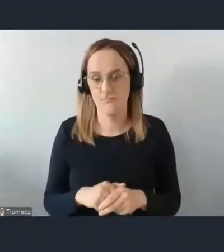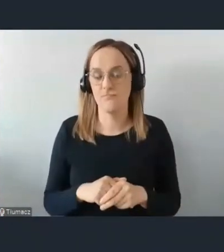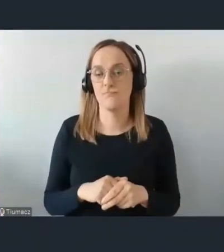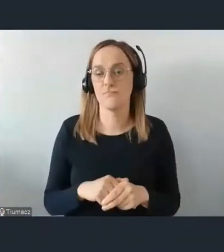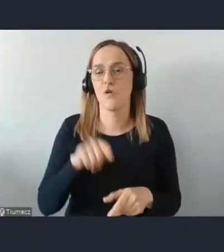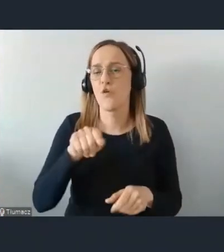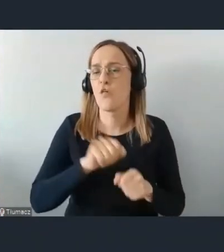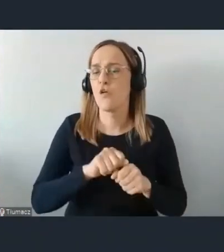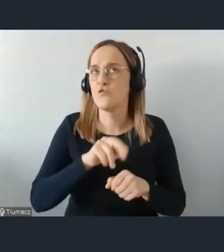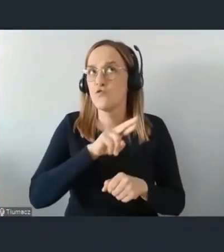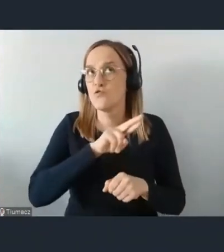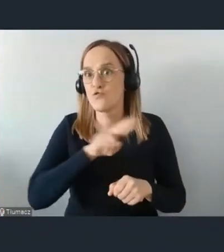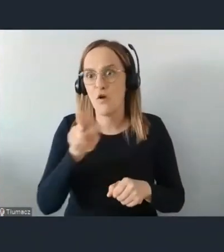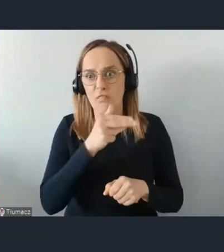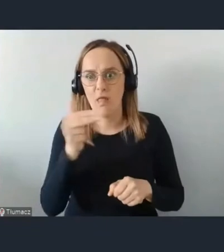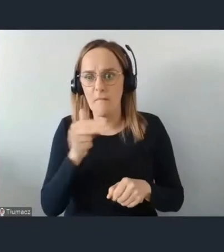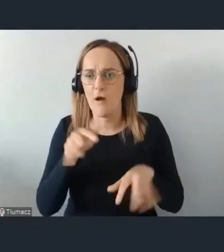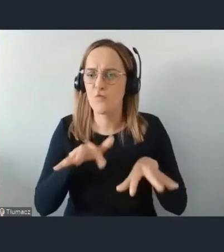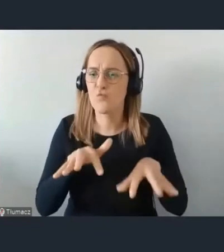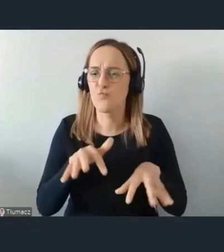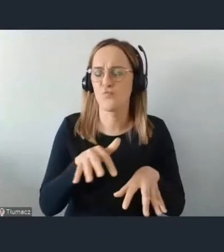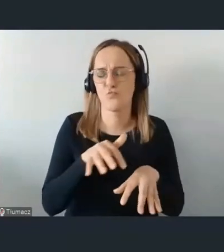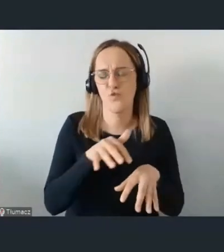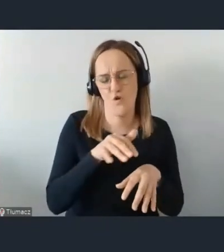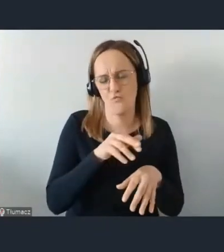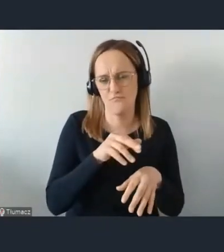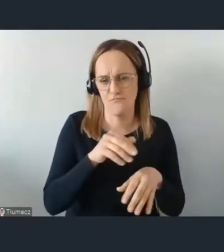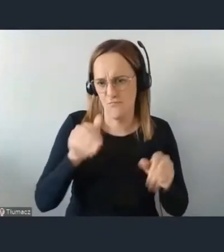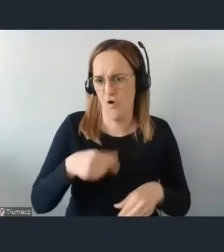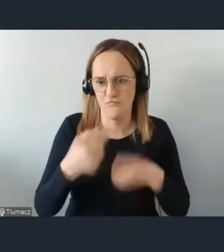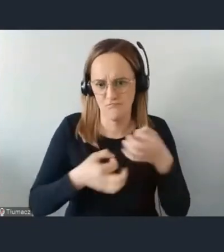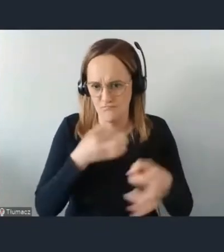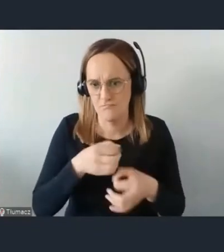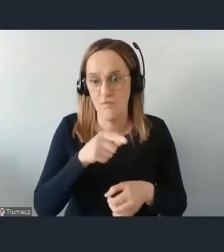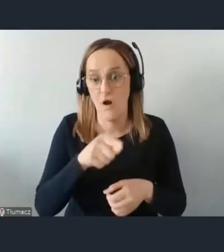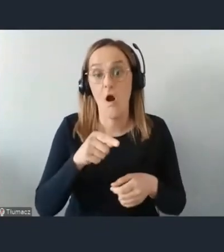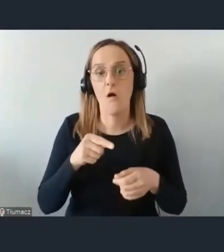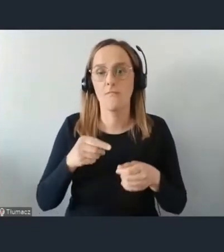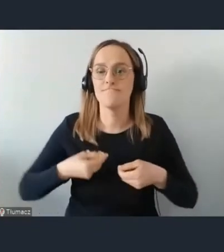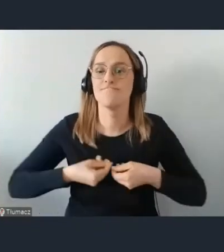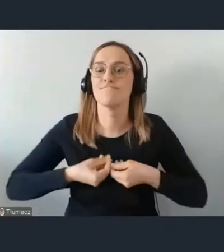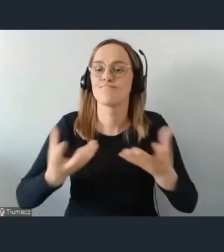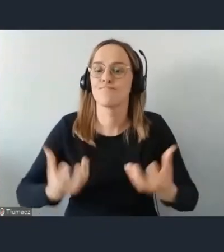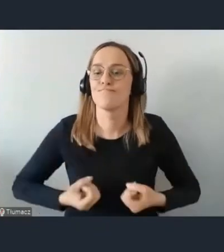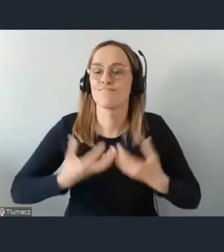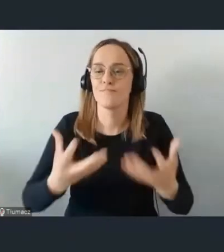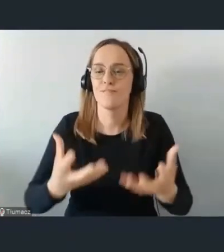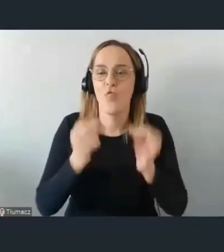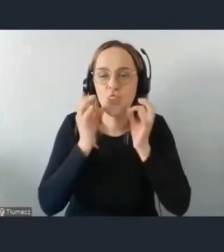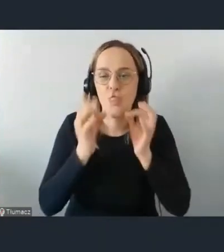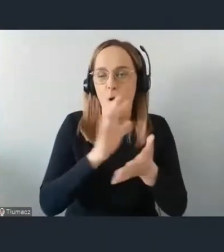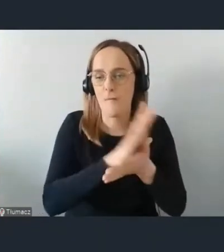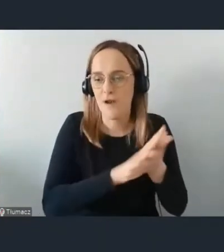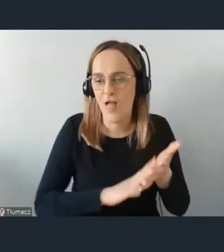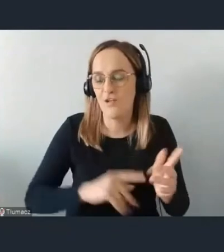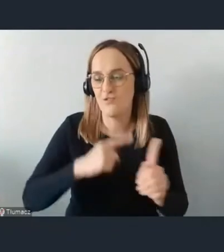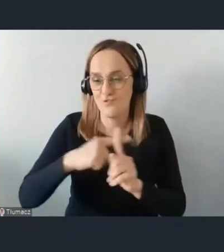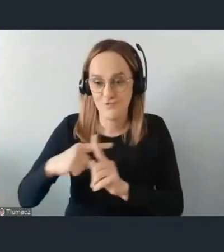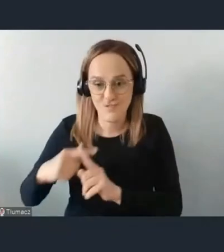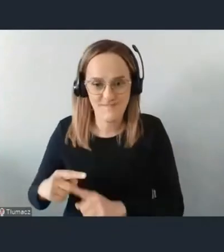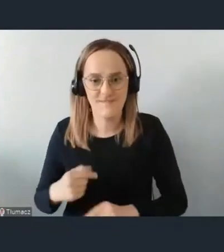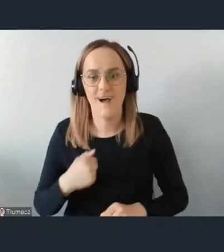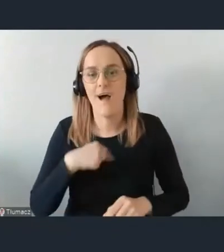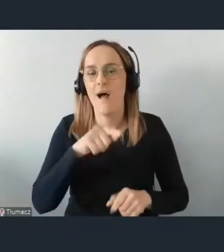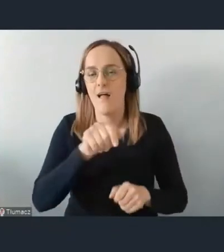poruszyć. Tam jeszcze Marysia opowiedziałaś o tym, że ja promuję pozytywne treści w sieci i lubię kreować. Ja jestem